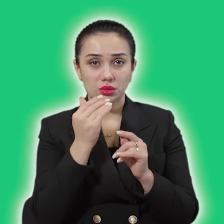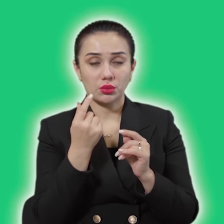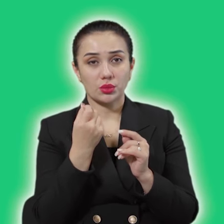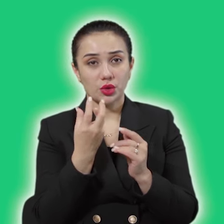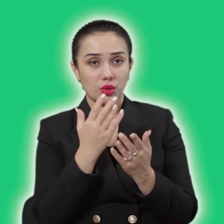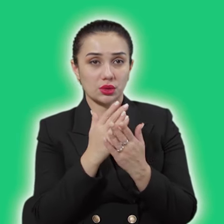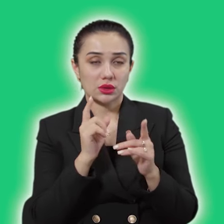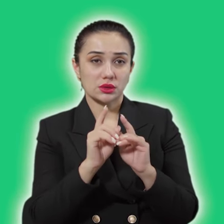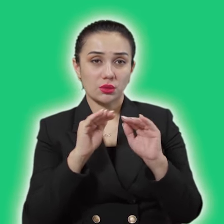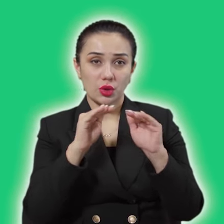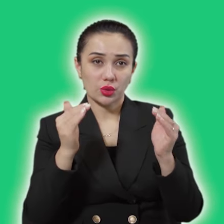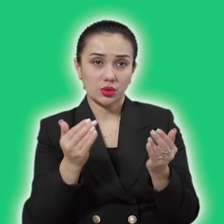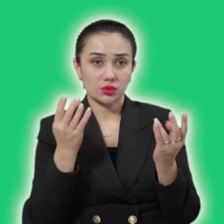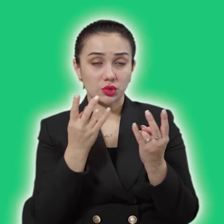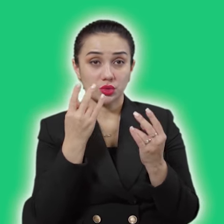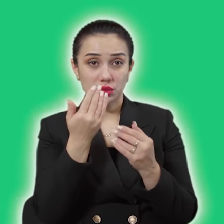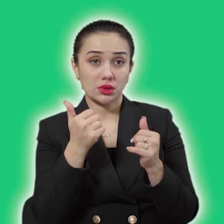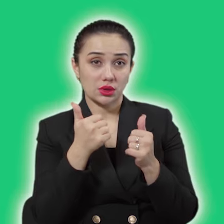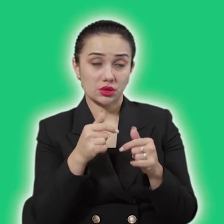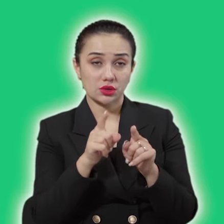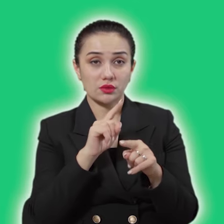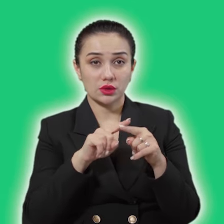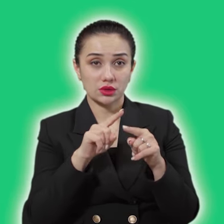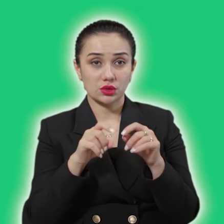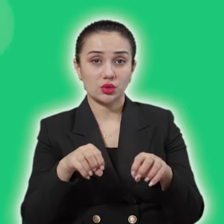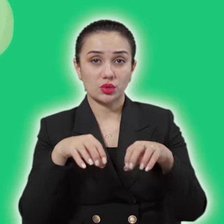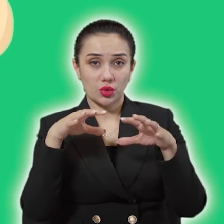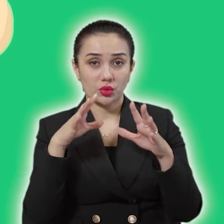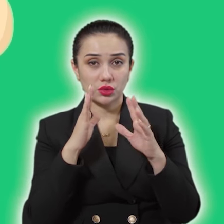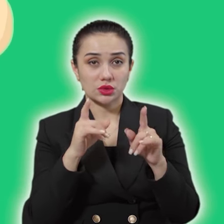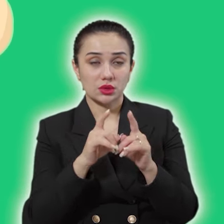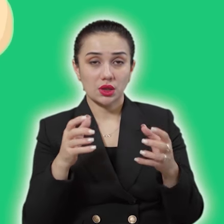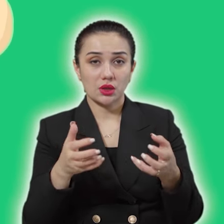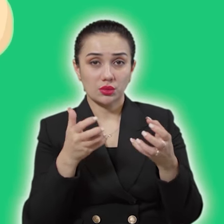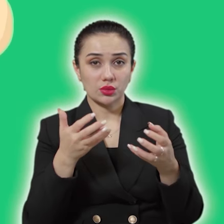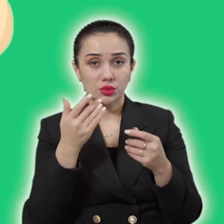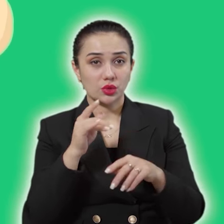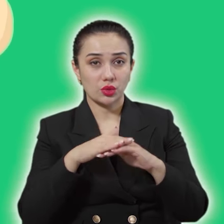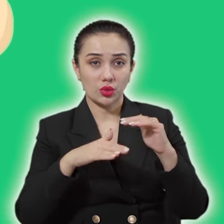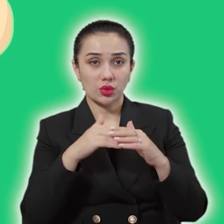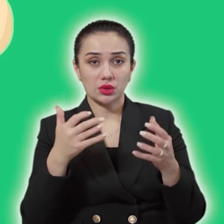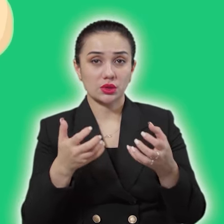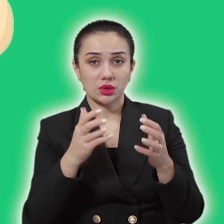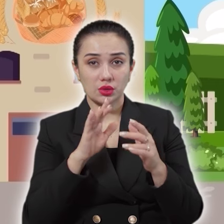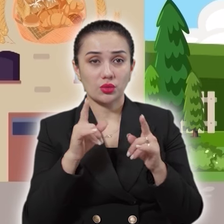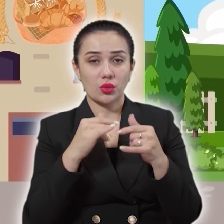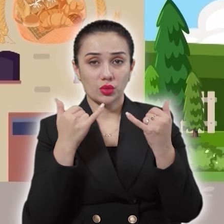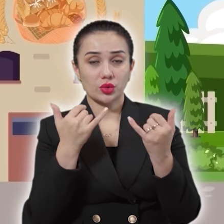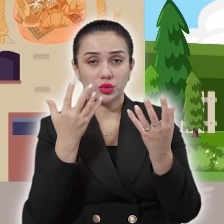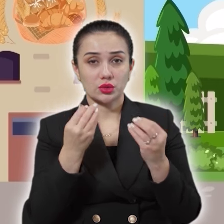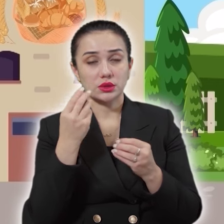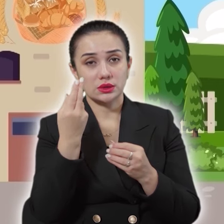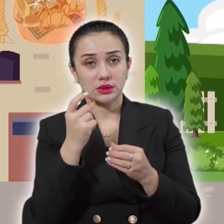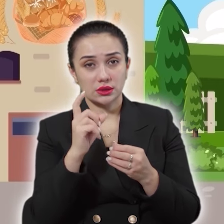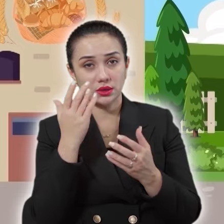ustini biror narsa bilan o'rab qo'yish kerak. Shunda u yaxshiroq va tezroq ko'pchiydi. Xamir faqatgina qo'lda tayyorlanmaydi. Bugungi